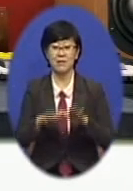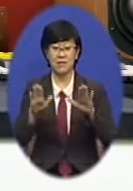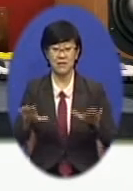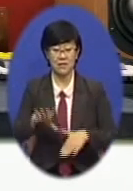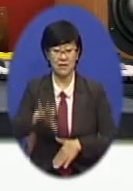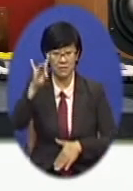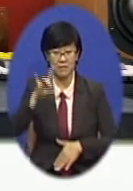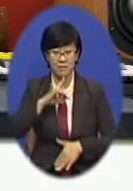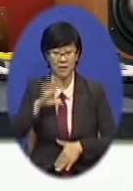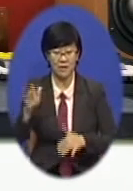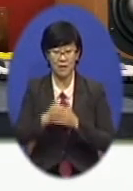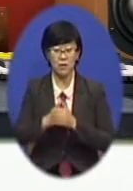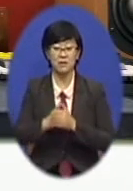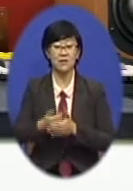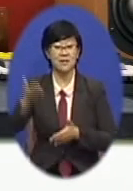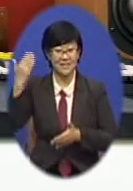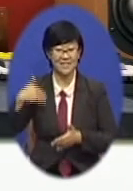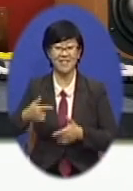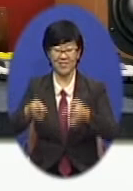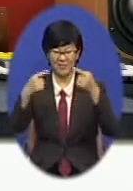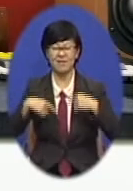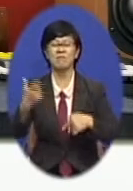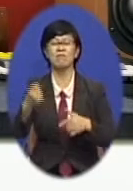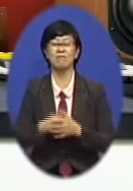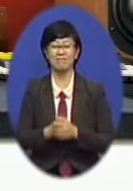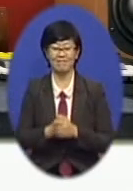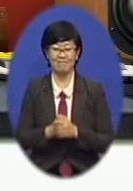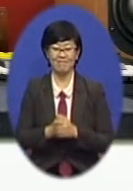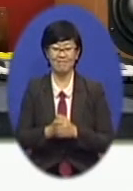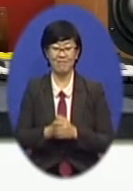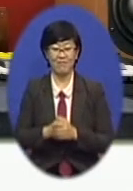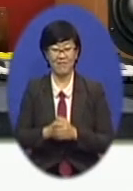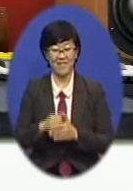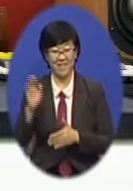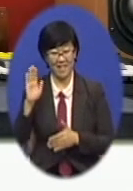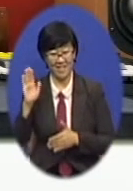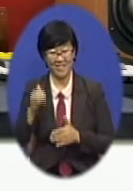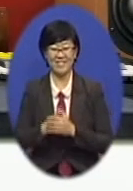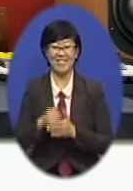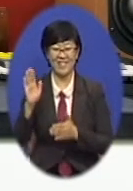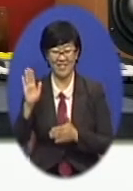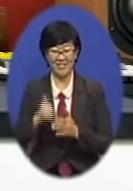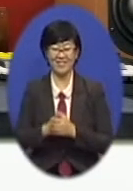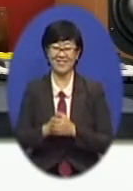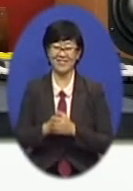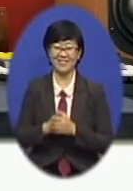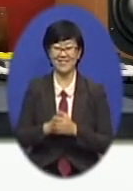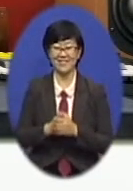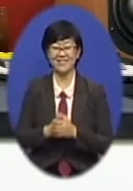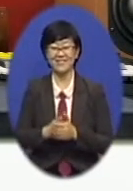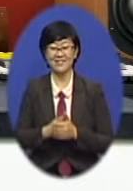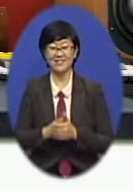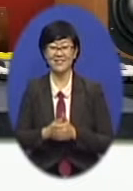처음만 출연하신 게 아니라 자주 하셨다는 말씀. 언제뿐에 했잖아요. 네. 안녕, 안녕. 네.